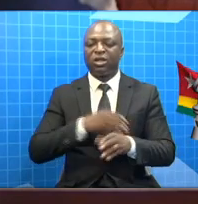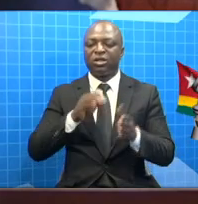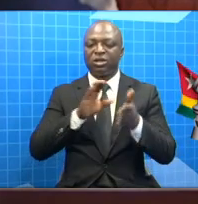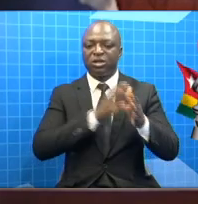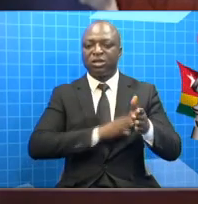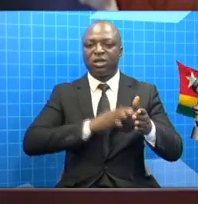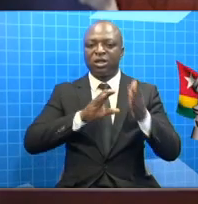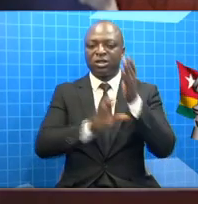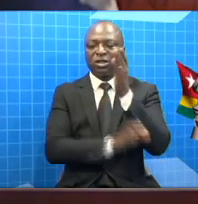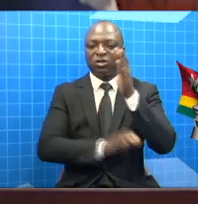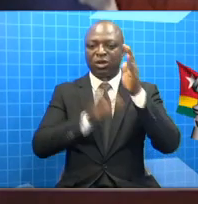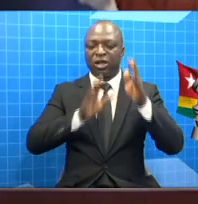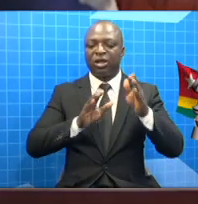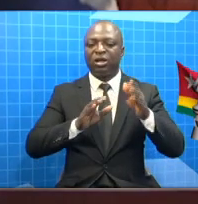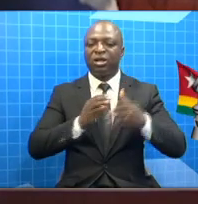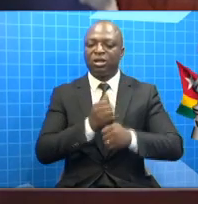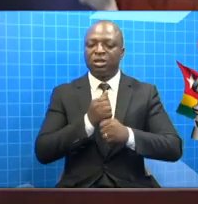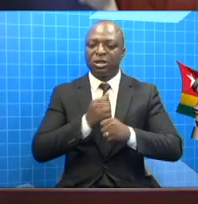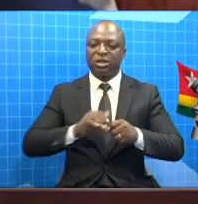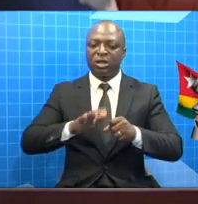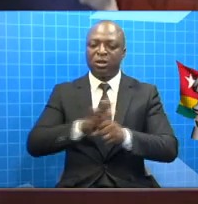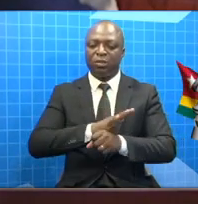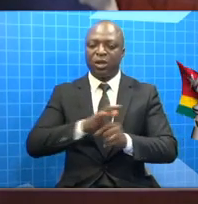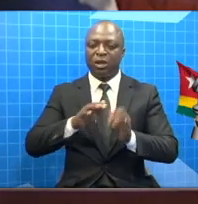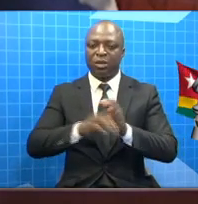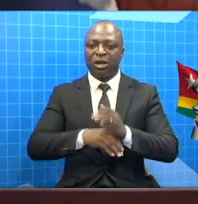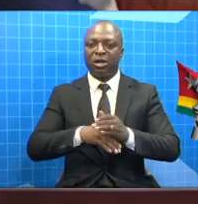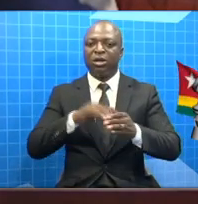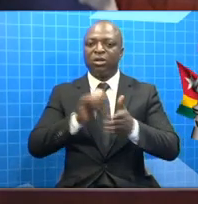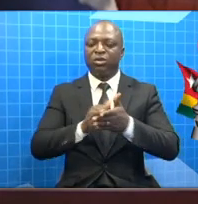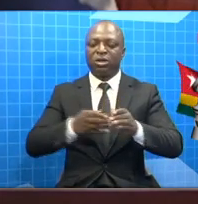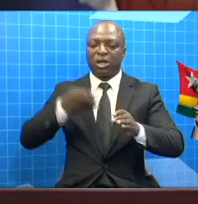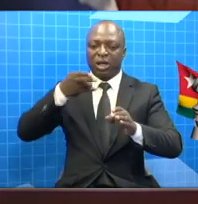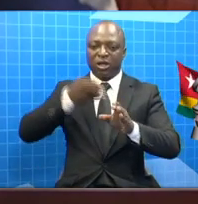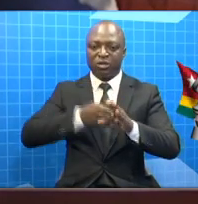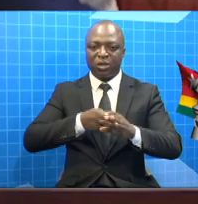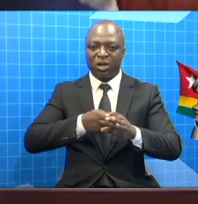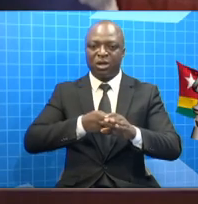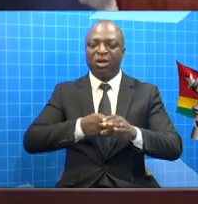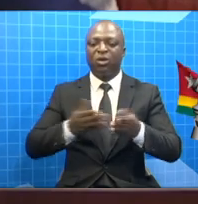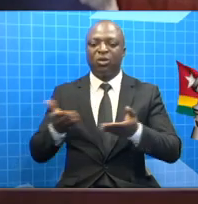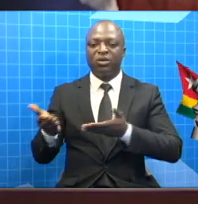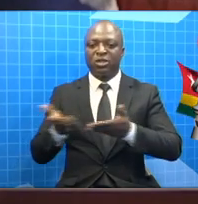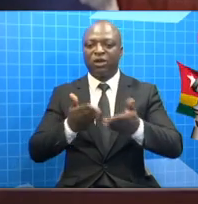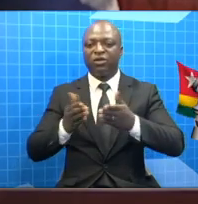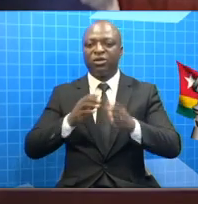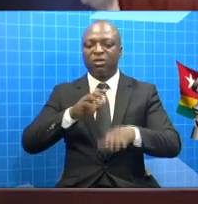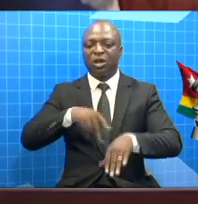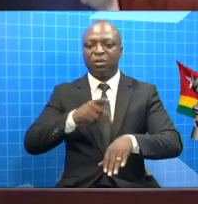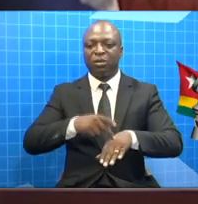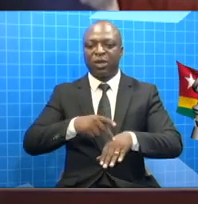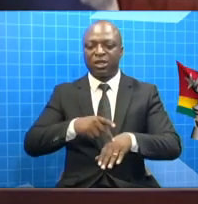citoyen saisit pleinement la portée de son engagement au service de la patrie.